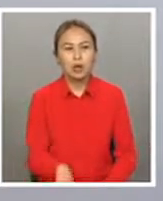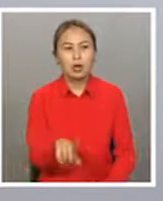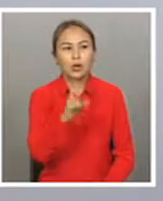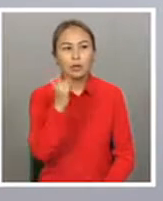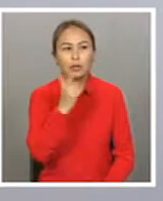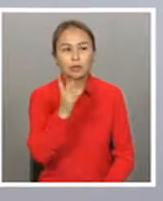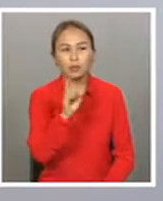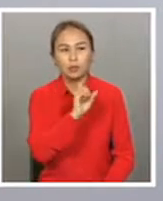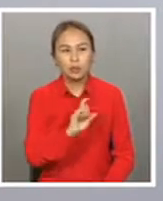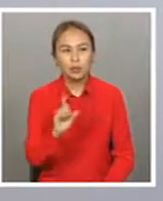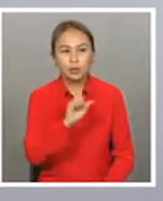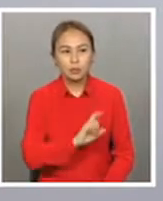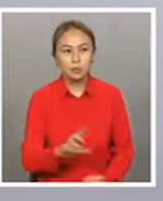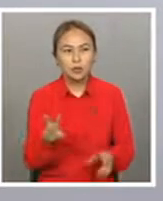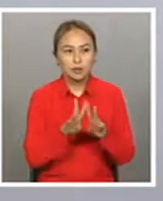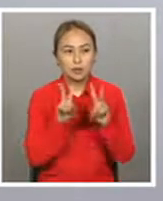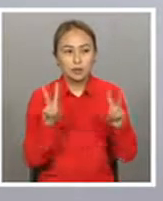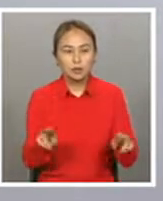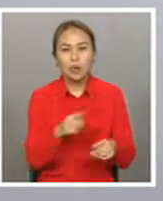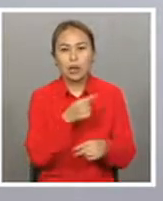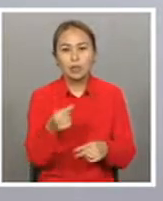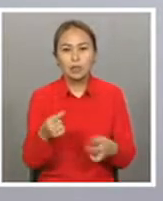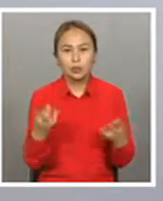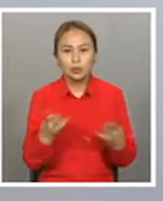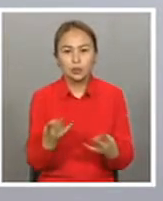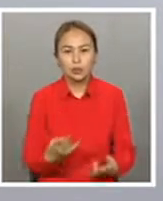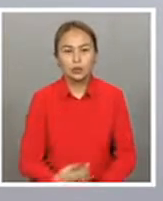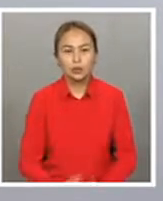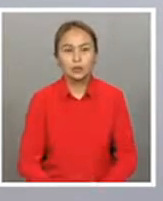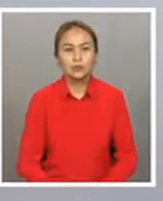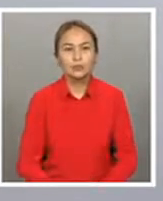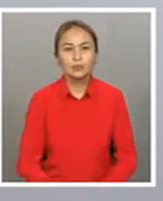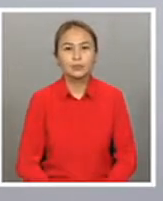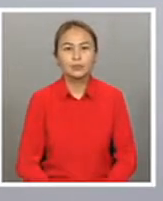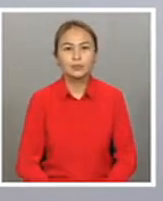Екінші, бөлімдері бірдей бөлшектерді азайту қажет.